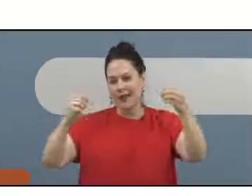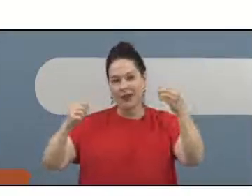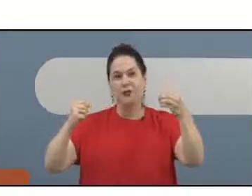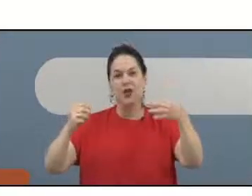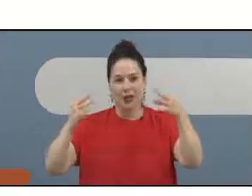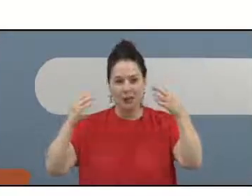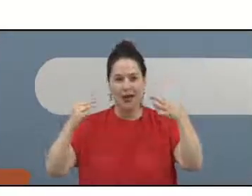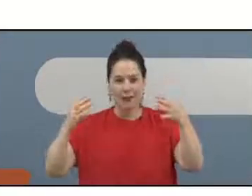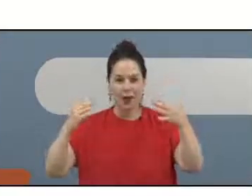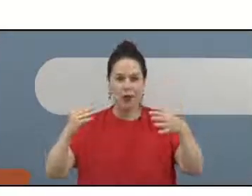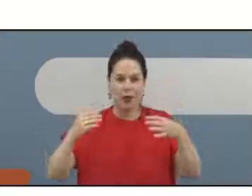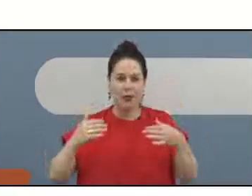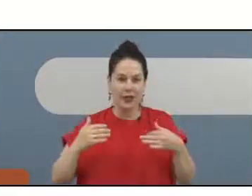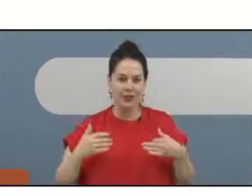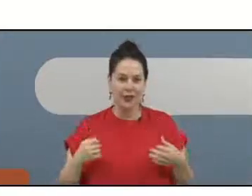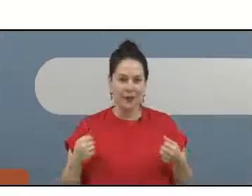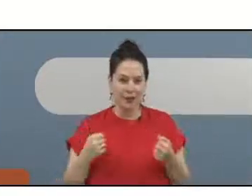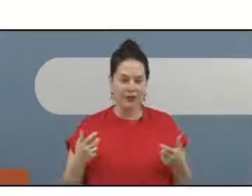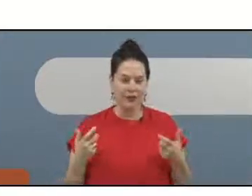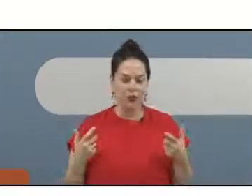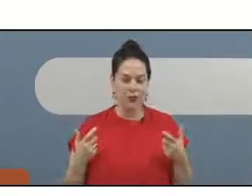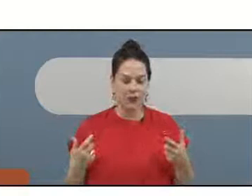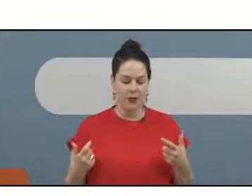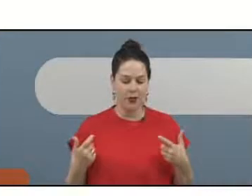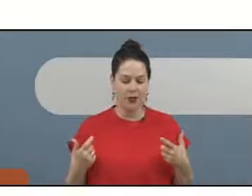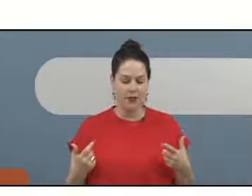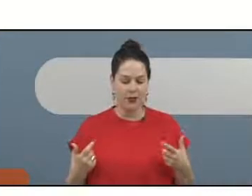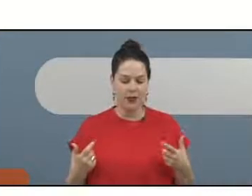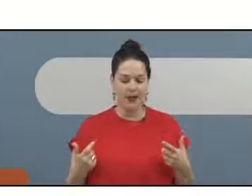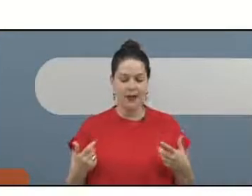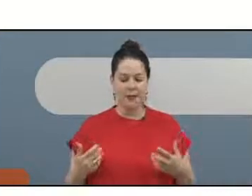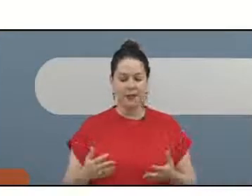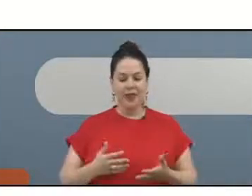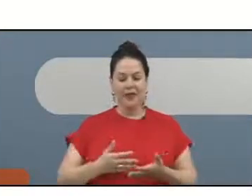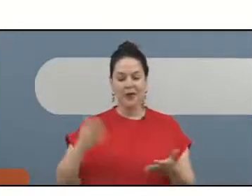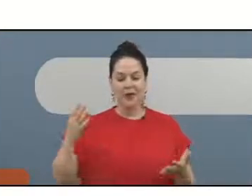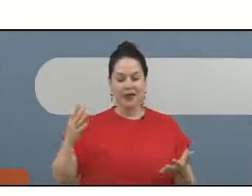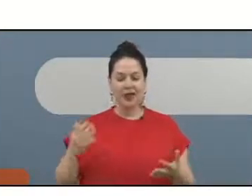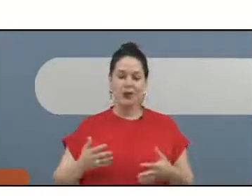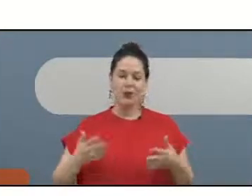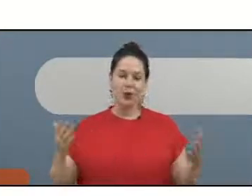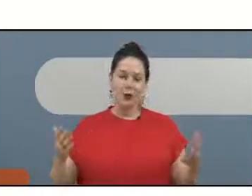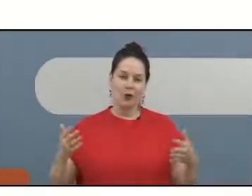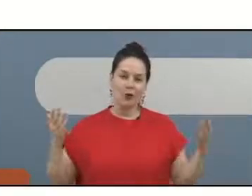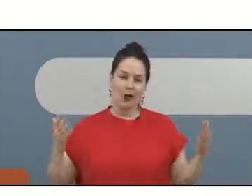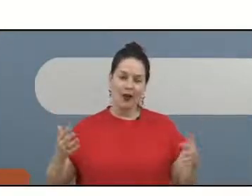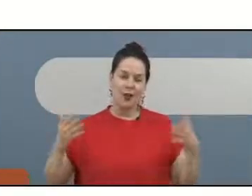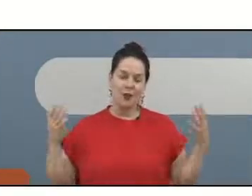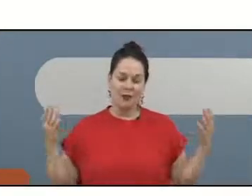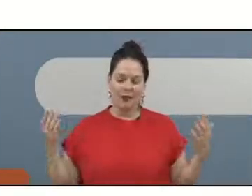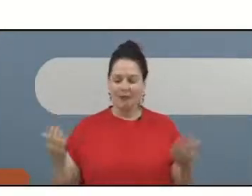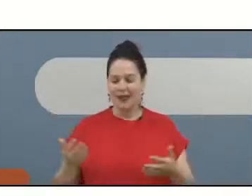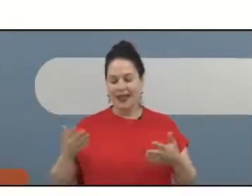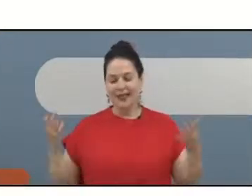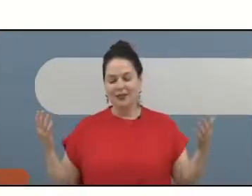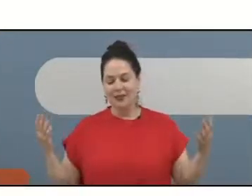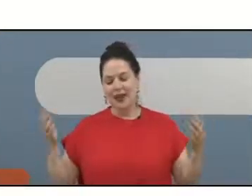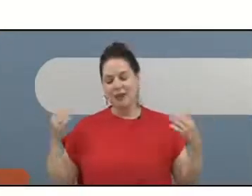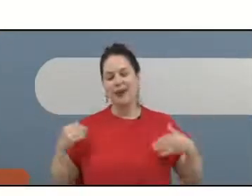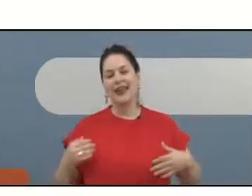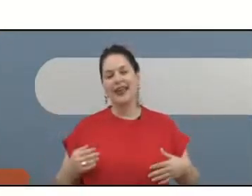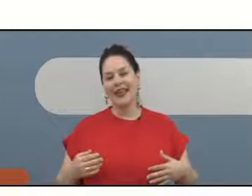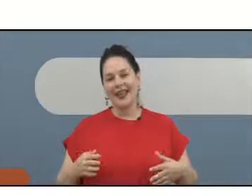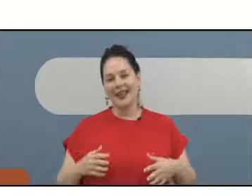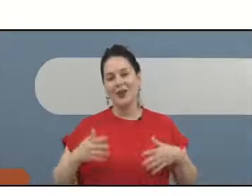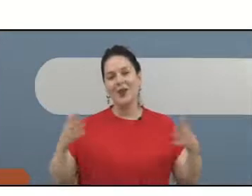עצמו, בכנפיים שהן כמעט מחוברות אליו באמת, הן אפילו לא ממש מורכבות. תראו את הילד כולו, כוח אלומים,